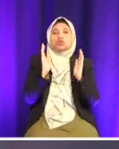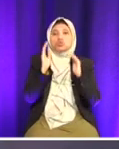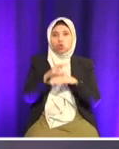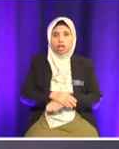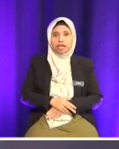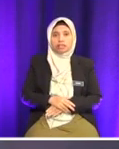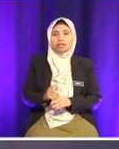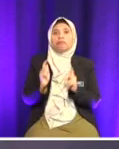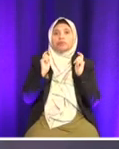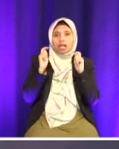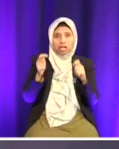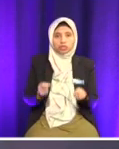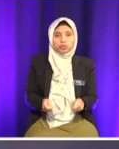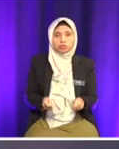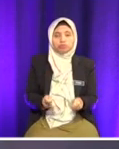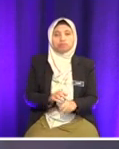Lukman